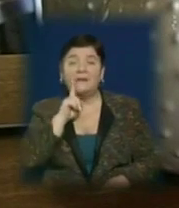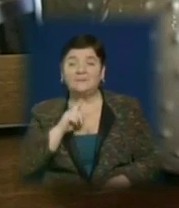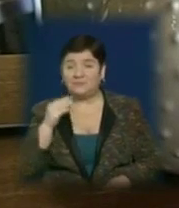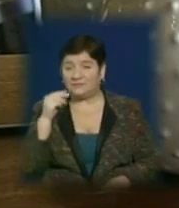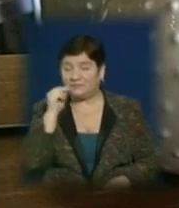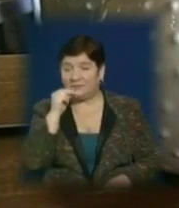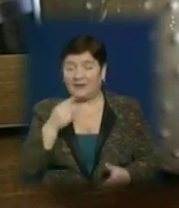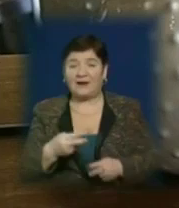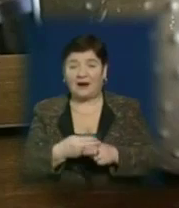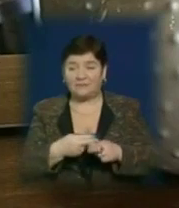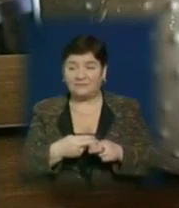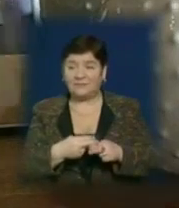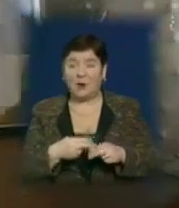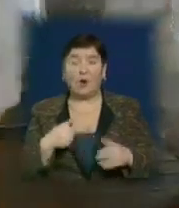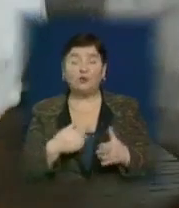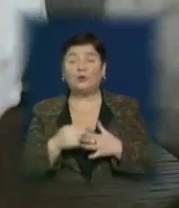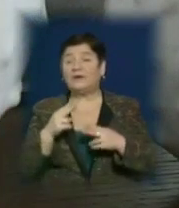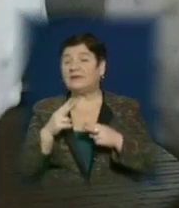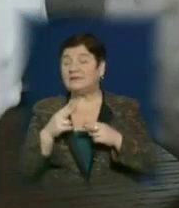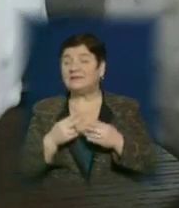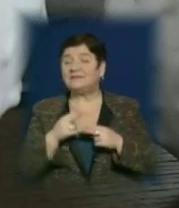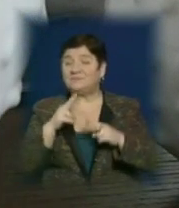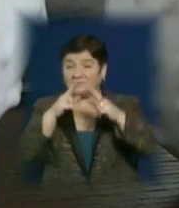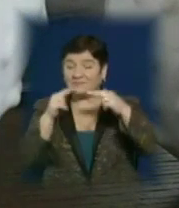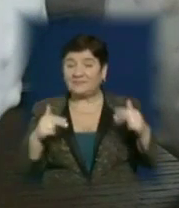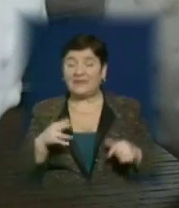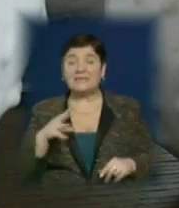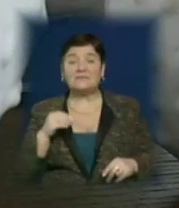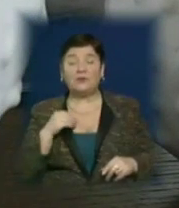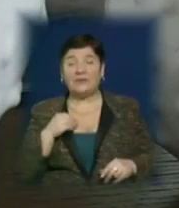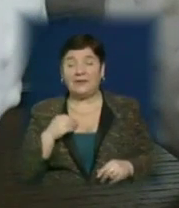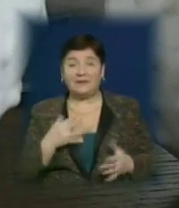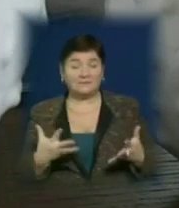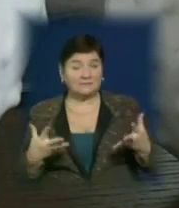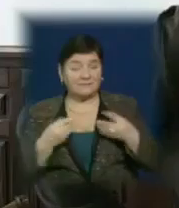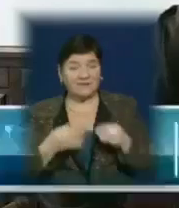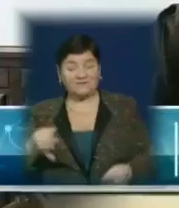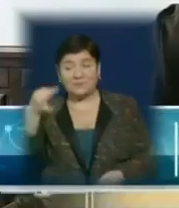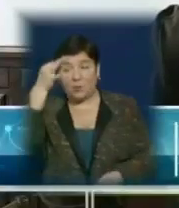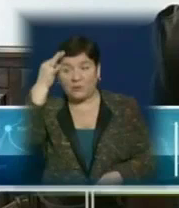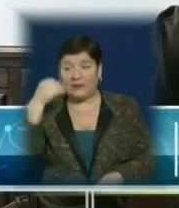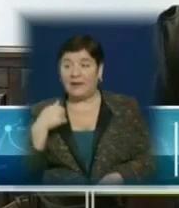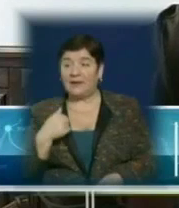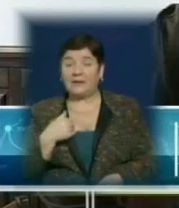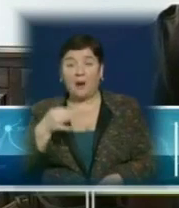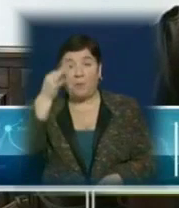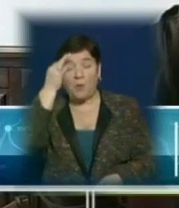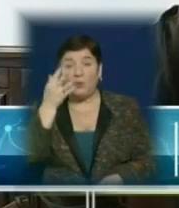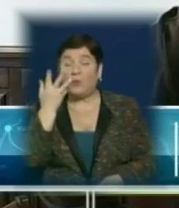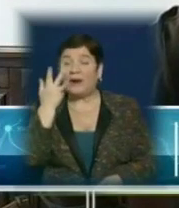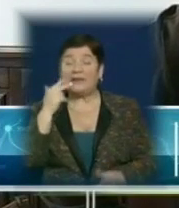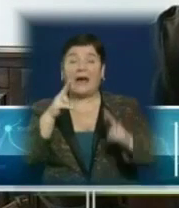до кінця січня. Різдво в учасників виставки викликає свої асоціації та спогади. Я пам'ятаю ті времена, коли